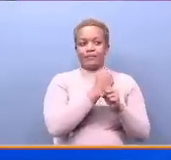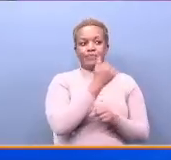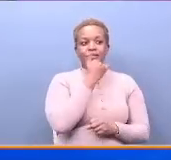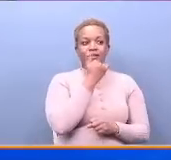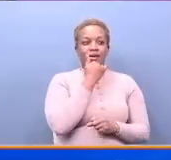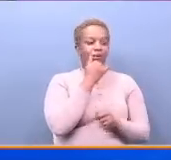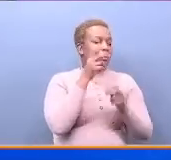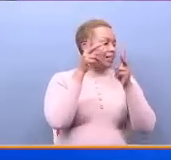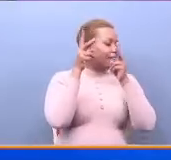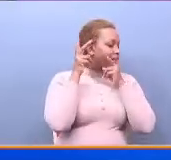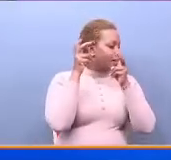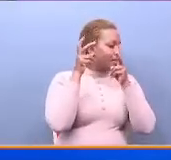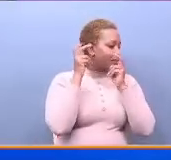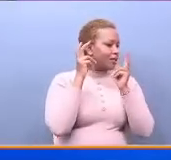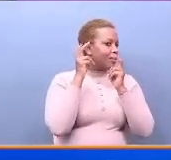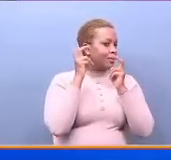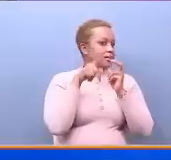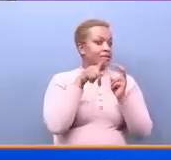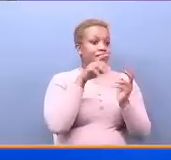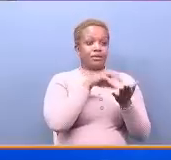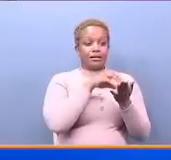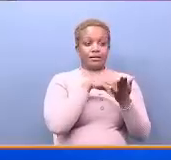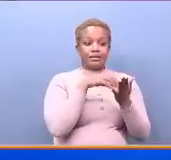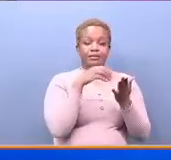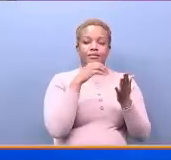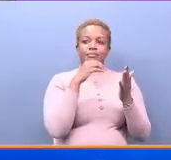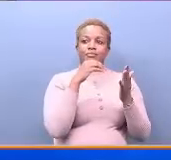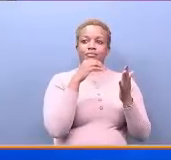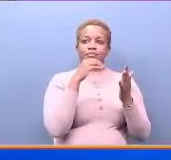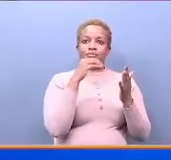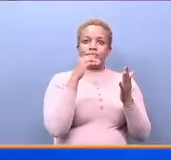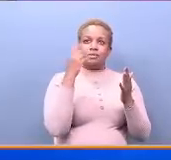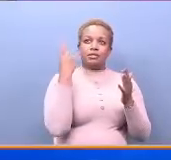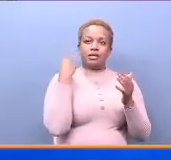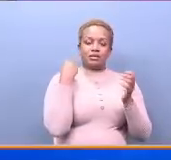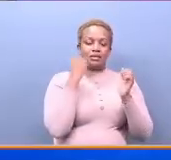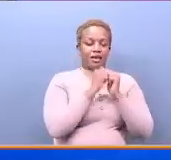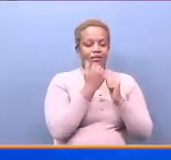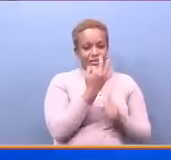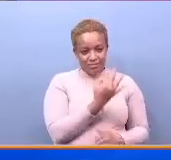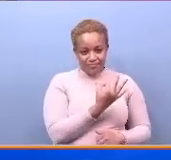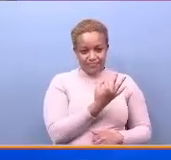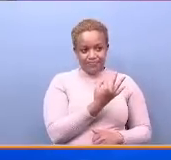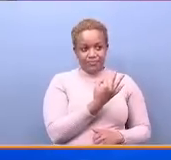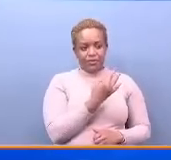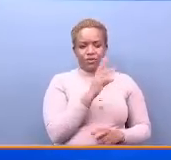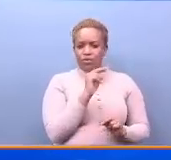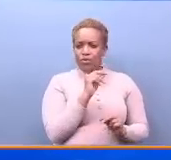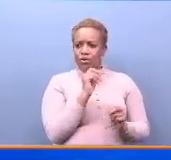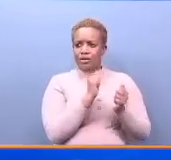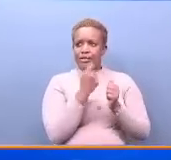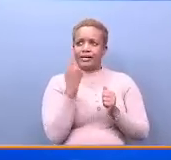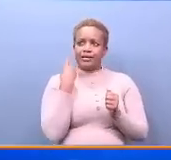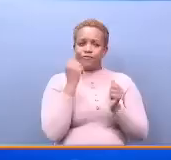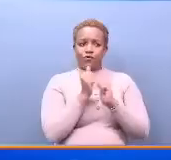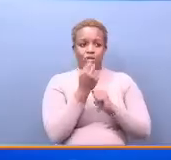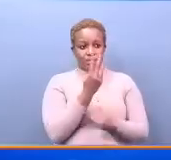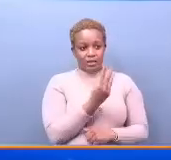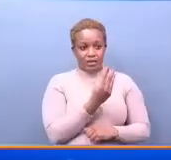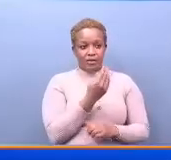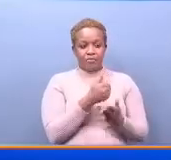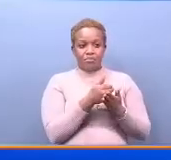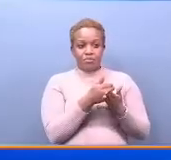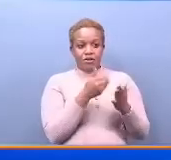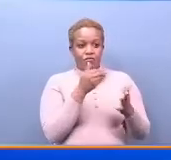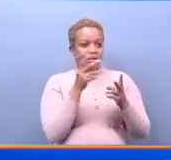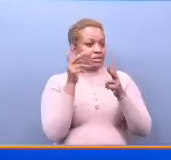nasema tasikia kesi kesho kutwa tarehe 13. Unaelewa? Ndio tarehe 14. Na kabla tusikize kesi